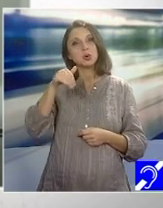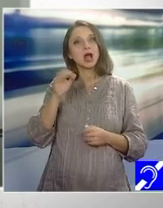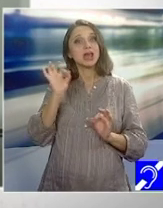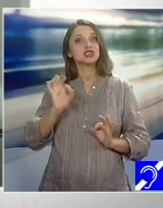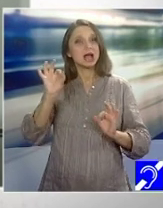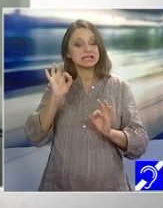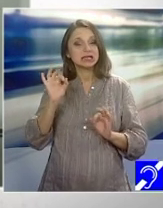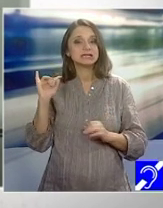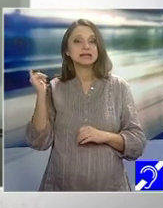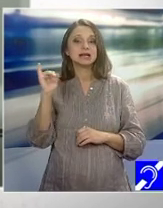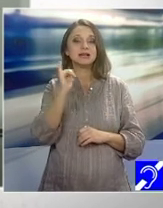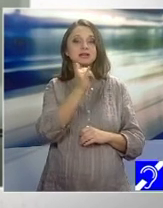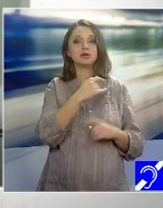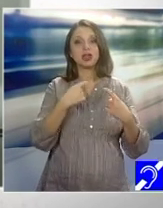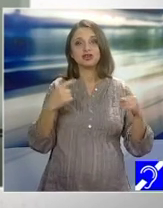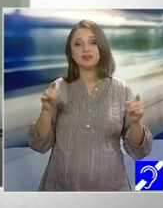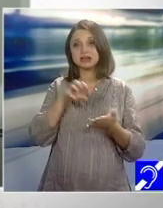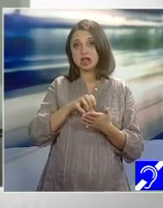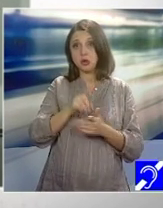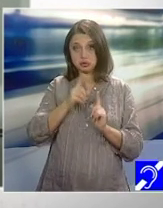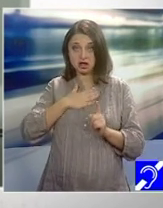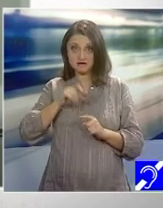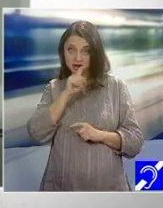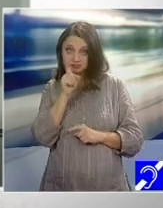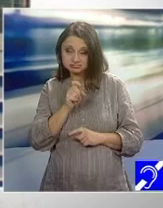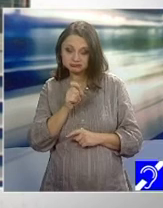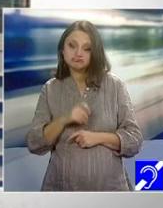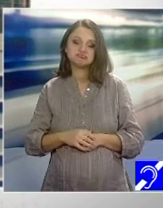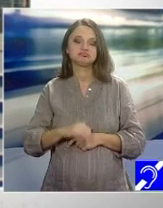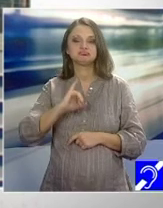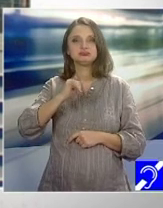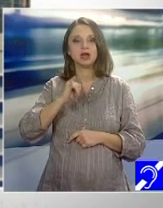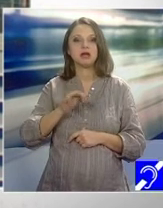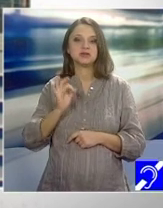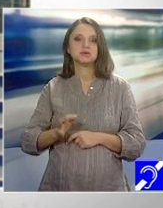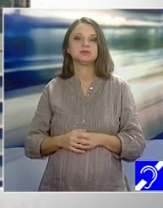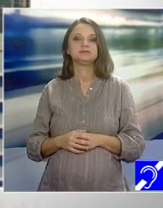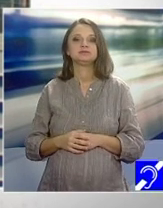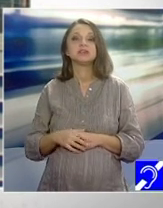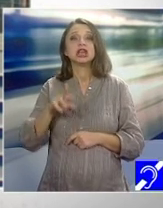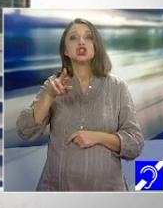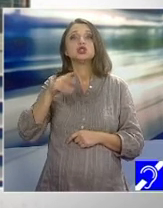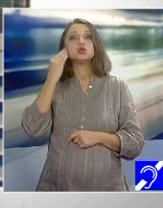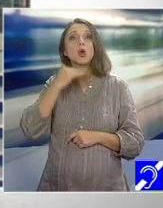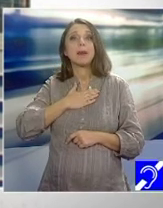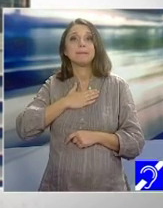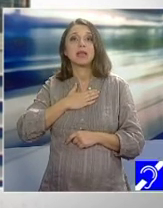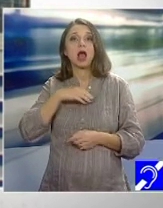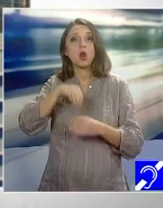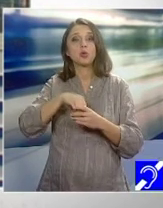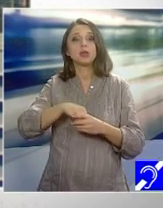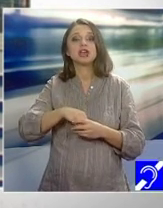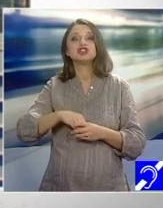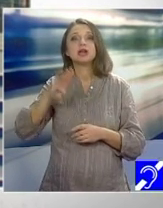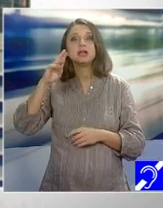să călătorești în diverse locuri dacă îți dorești acest lucru? Da, sigur că da. De fapt, sora mea locuiește în Portugalia